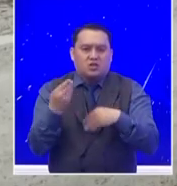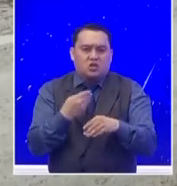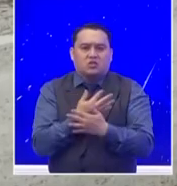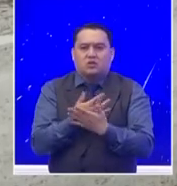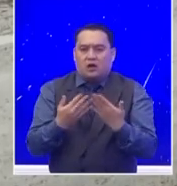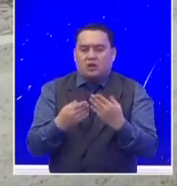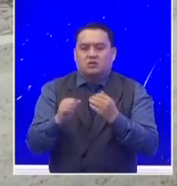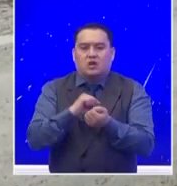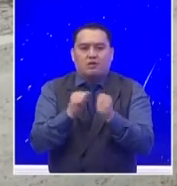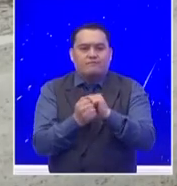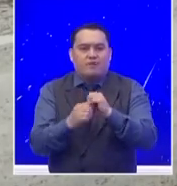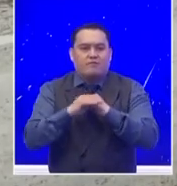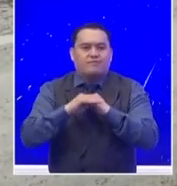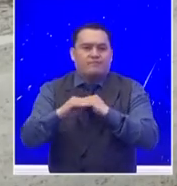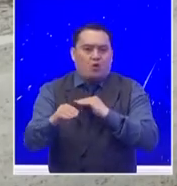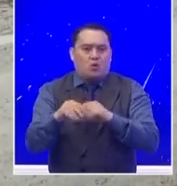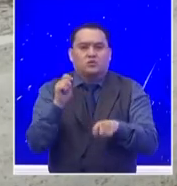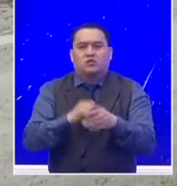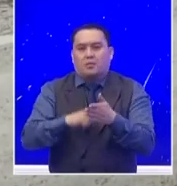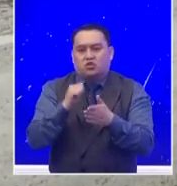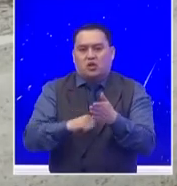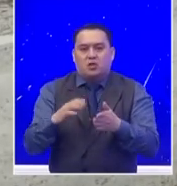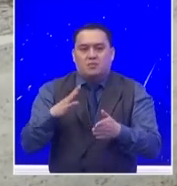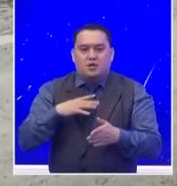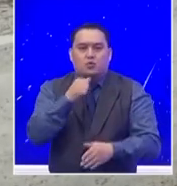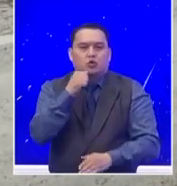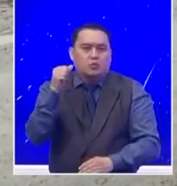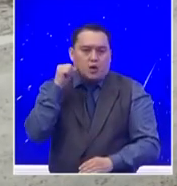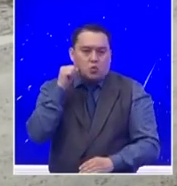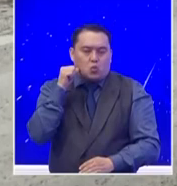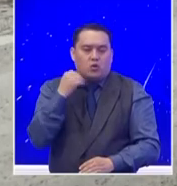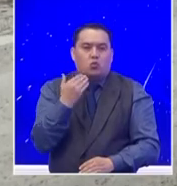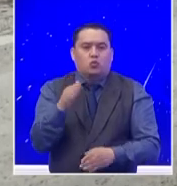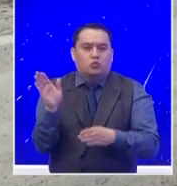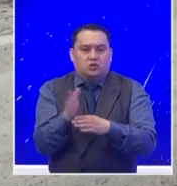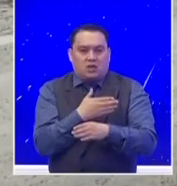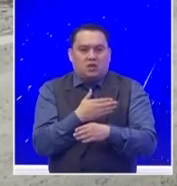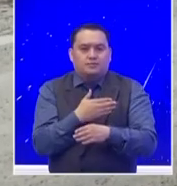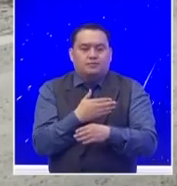году были выявлены замечания, по ним устранены.